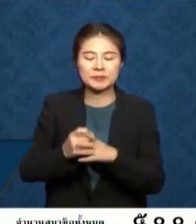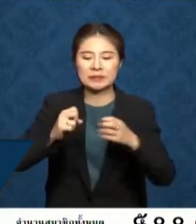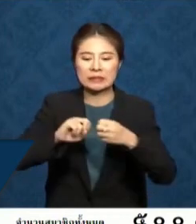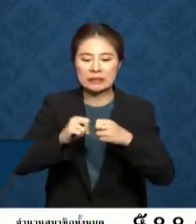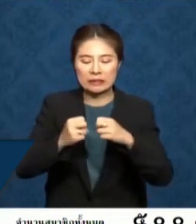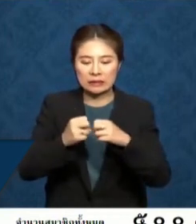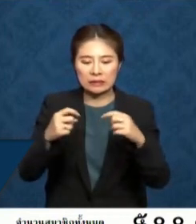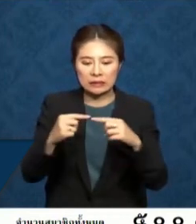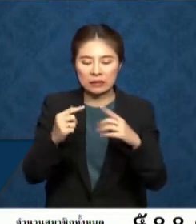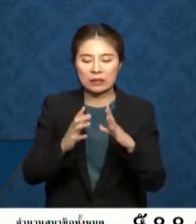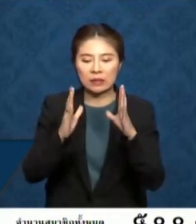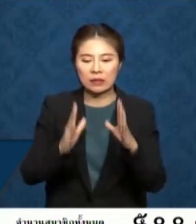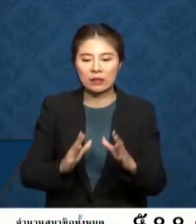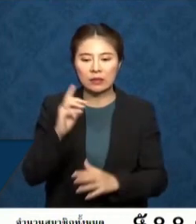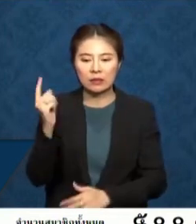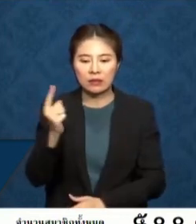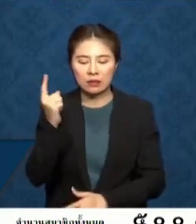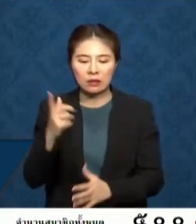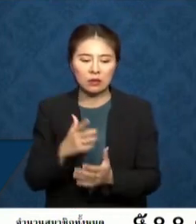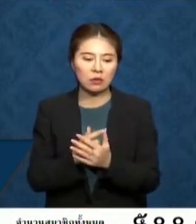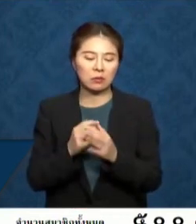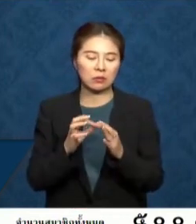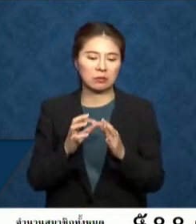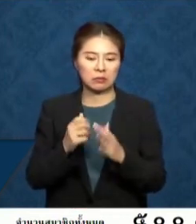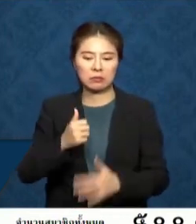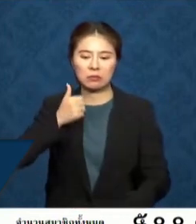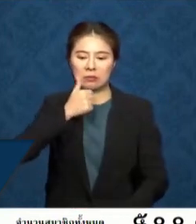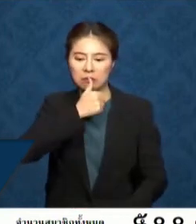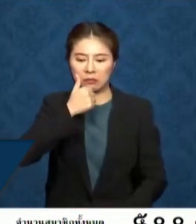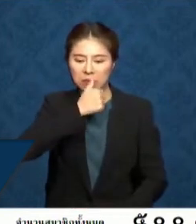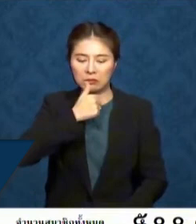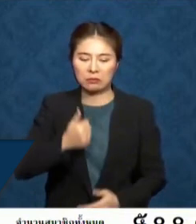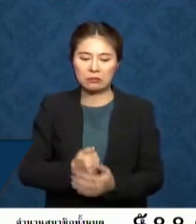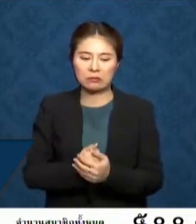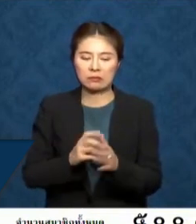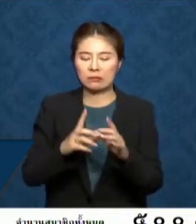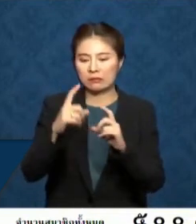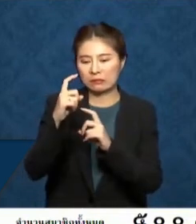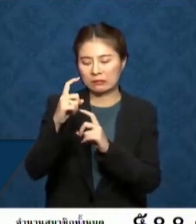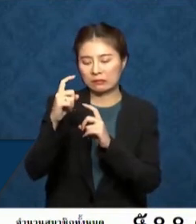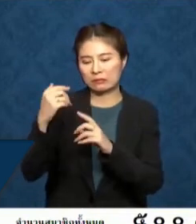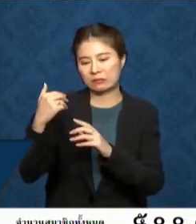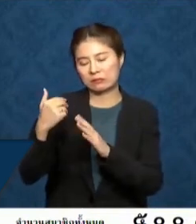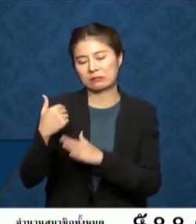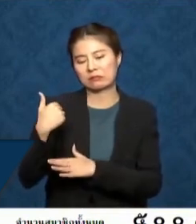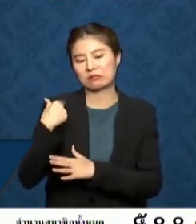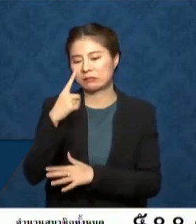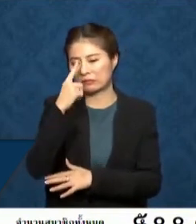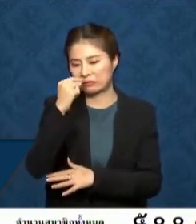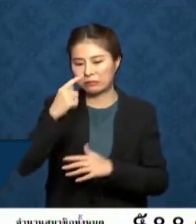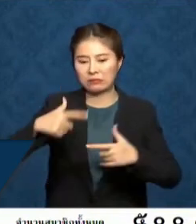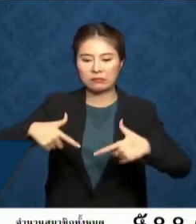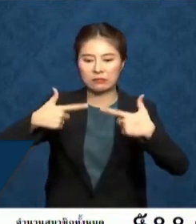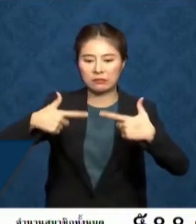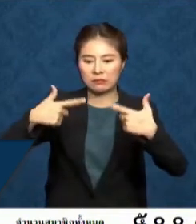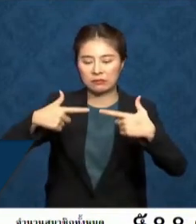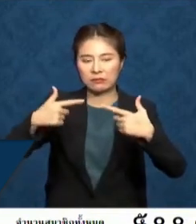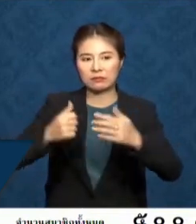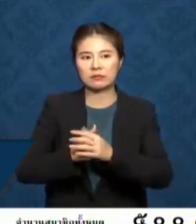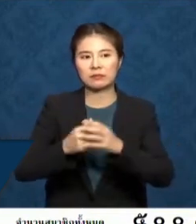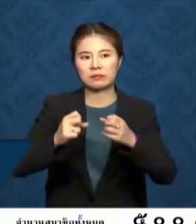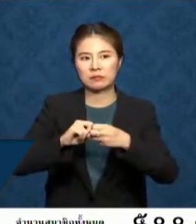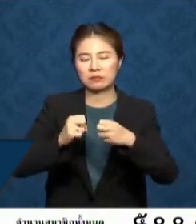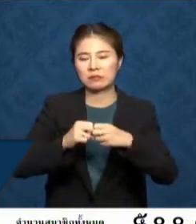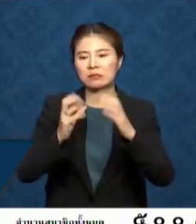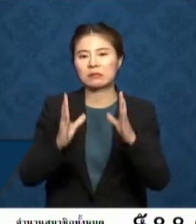ากการท่องเที่ยวมาเฟียอะไรต่างๆนานาความปลอดภัยของทั้งคนภูเก็ตเองนักท่องเ